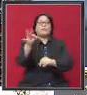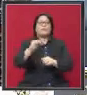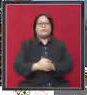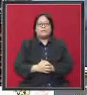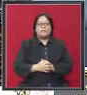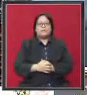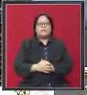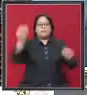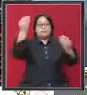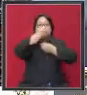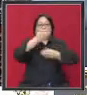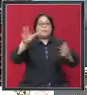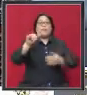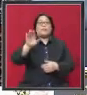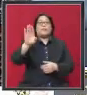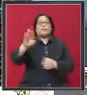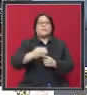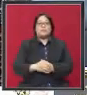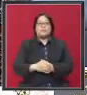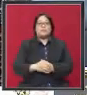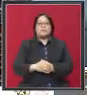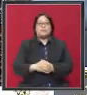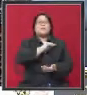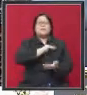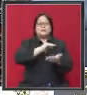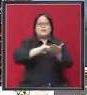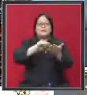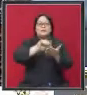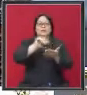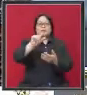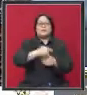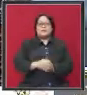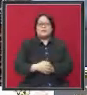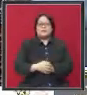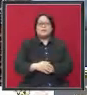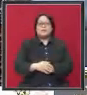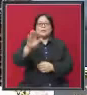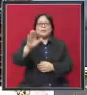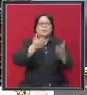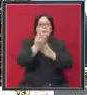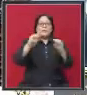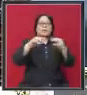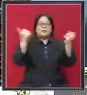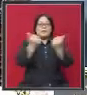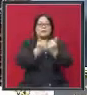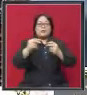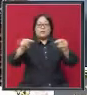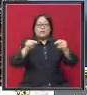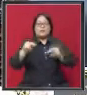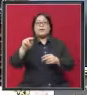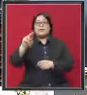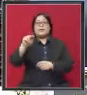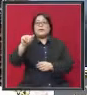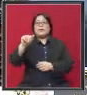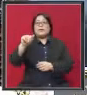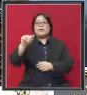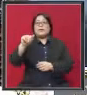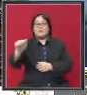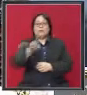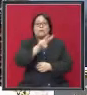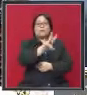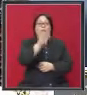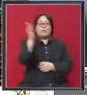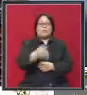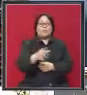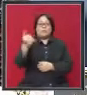COVID-19. Untuk maklumat ahli yang berhormat, Kementerian Kewangan melalui Agensi Pengurusan Bencana Negara, NADMA, pada